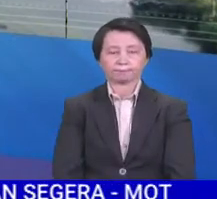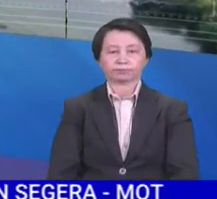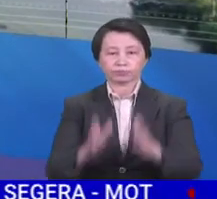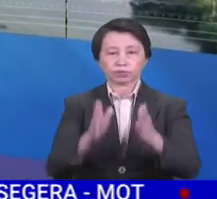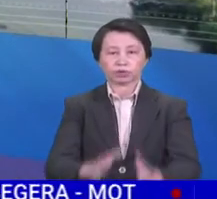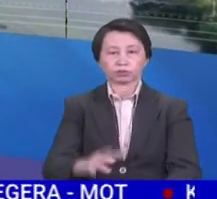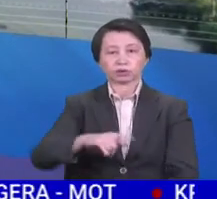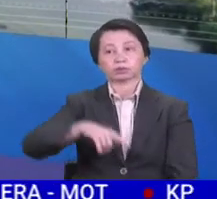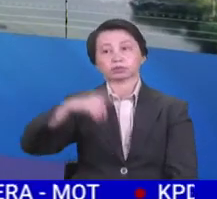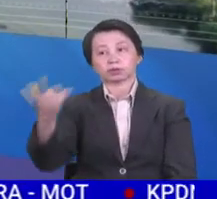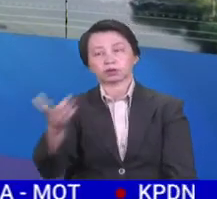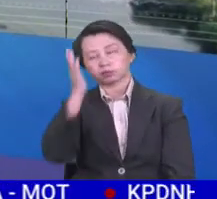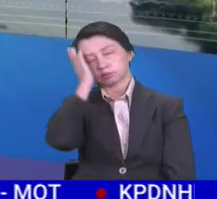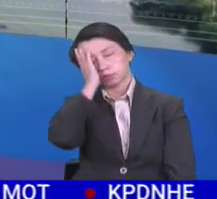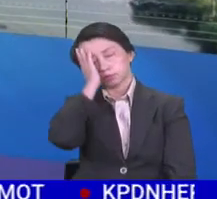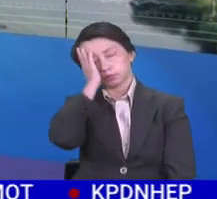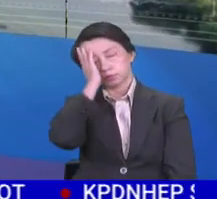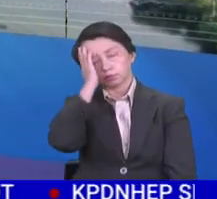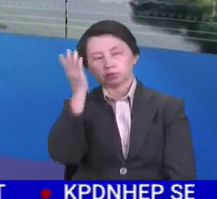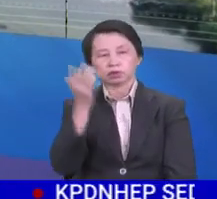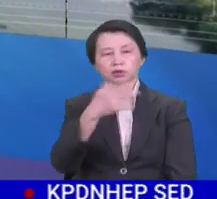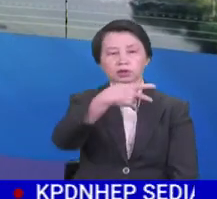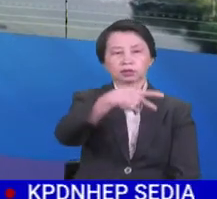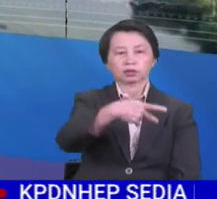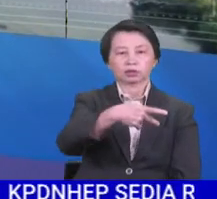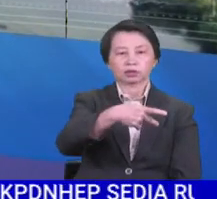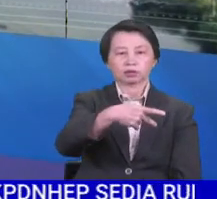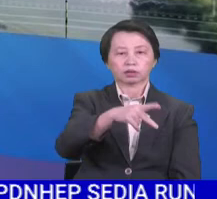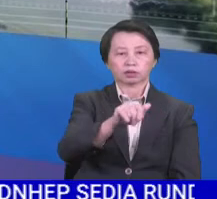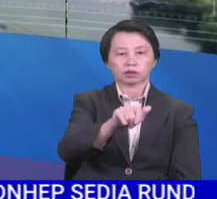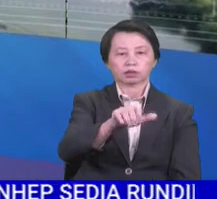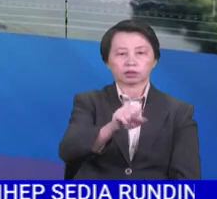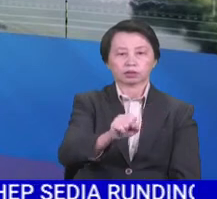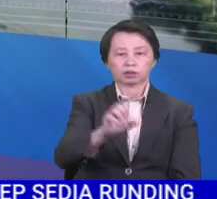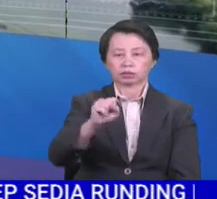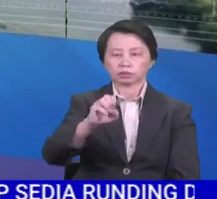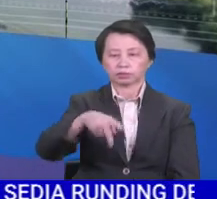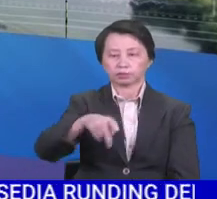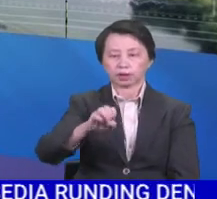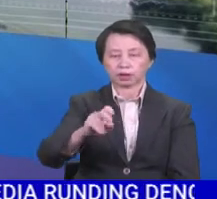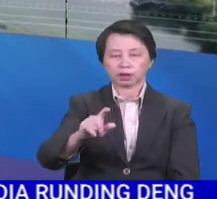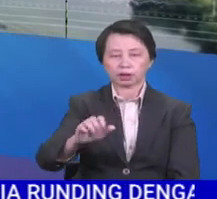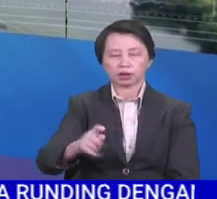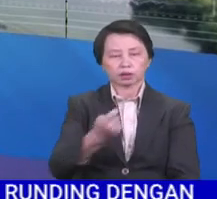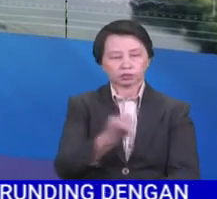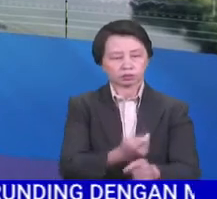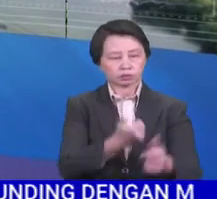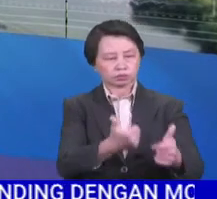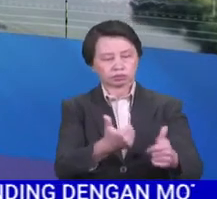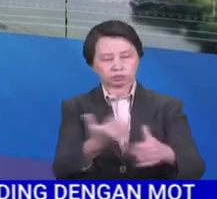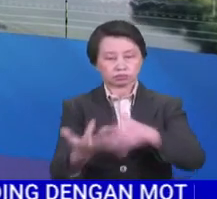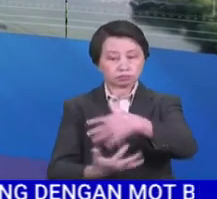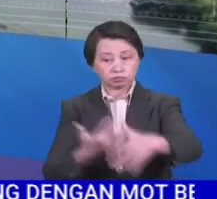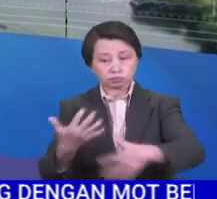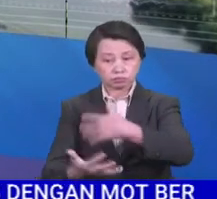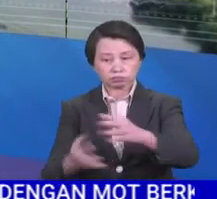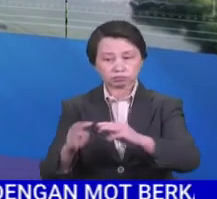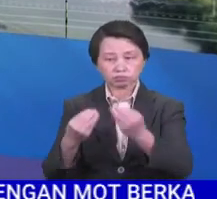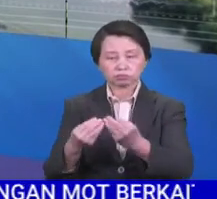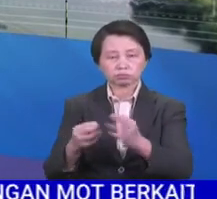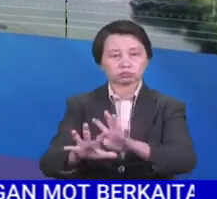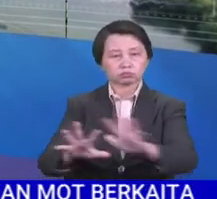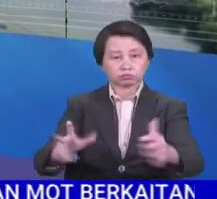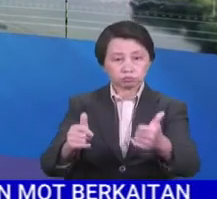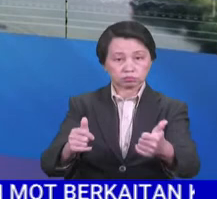orang lain sedang tidur Lena Parti Islam semalaysia pas sepanggar tetap bersemangat menyantuni masyarakat dan petugas Barisan